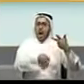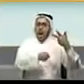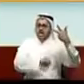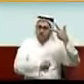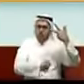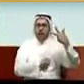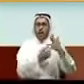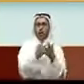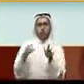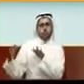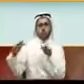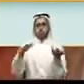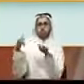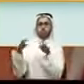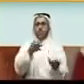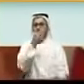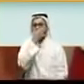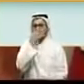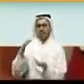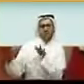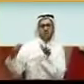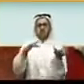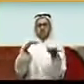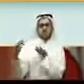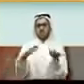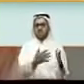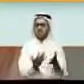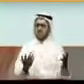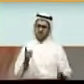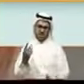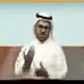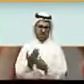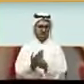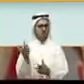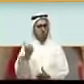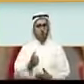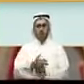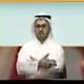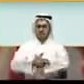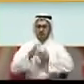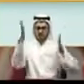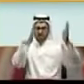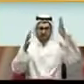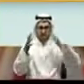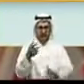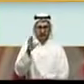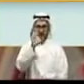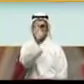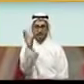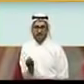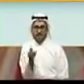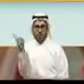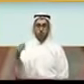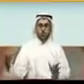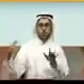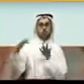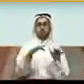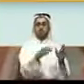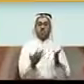سفن الإنقاذ. وشهد عدد المهاجرين الوافدين إلى إسبانيا هذا العام ارتفاعا حادا في الوقت الذي تراجعت فيه